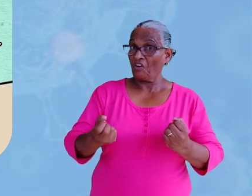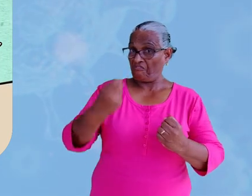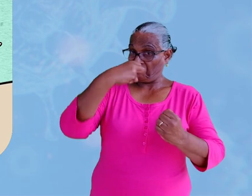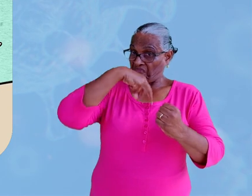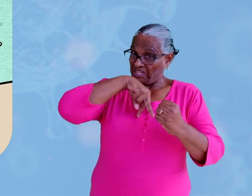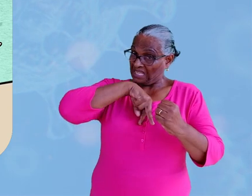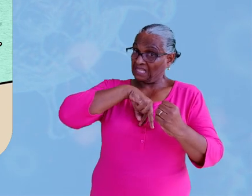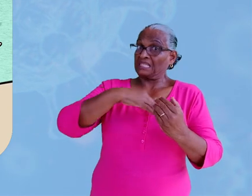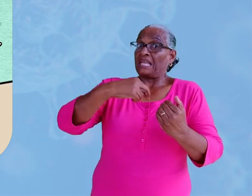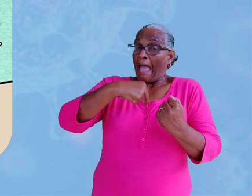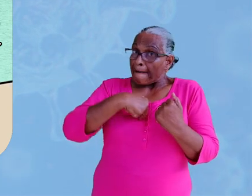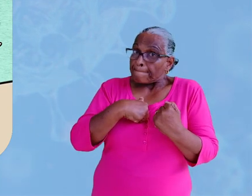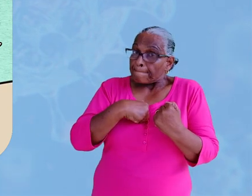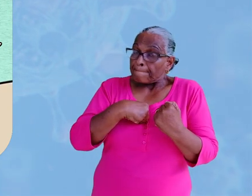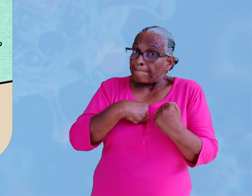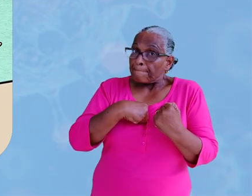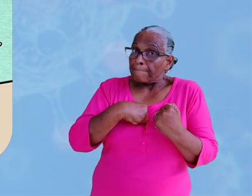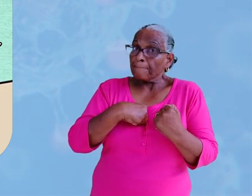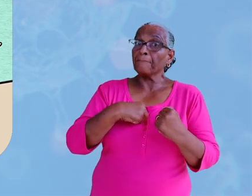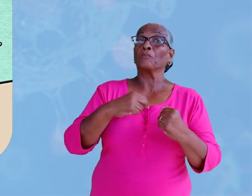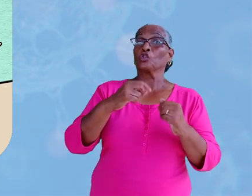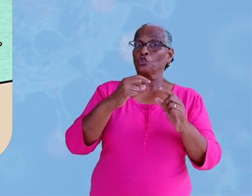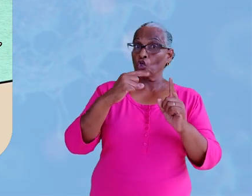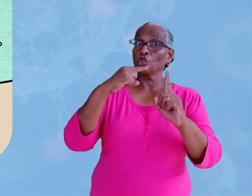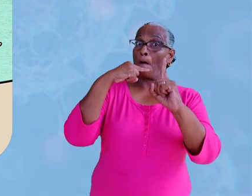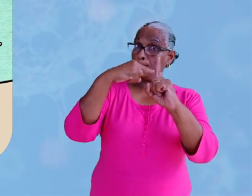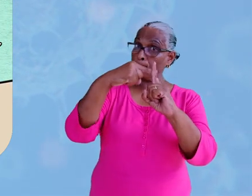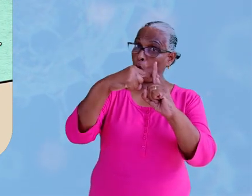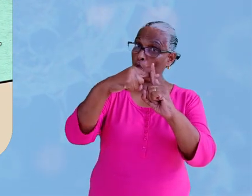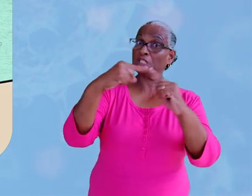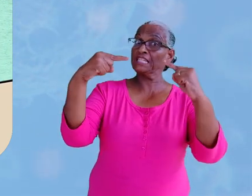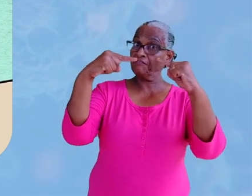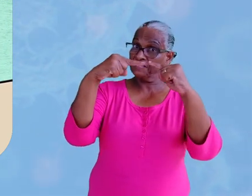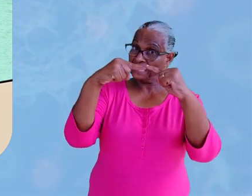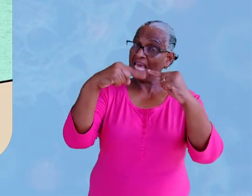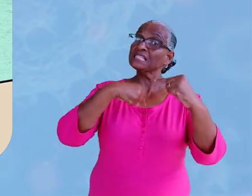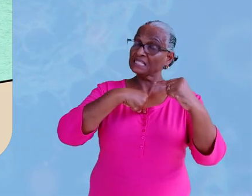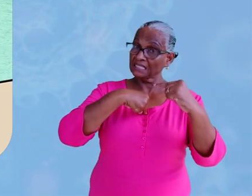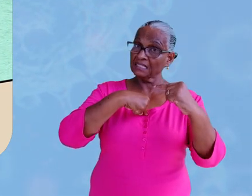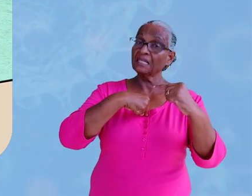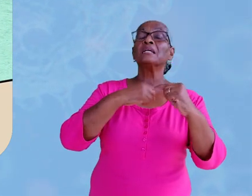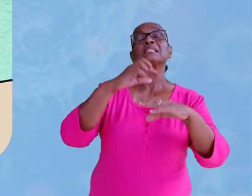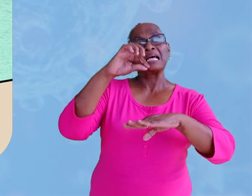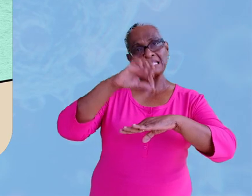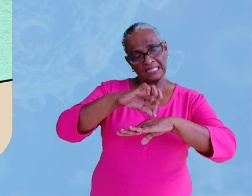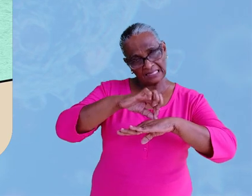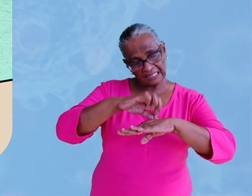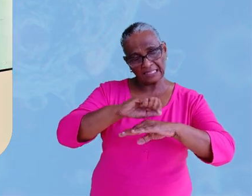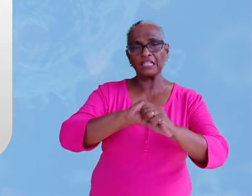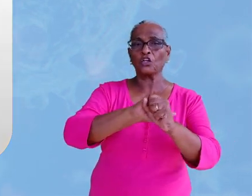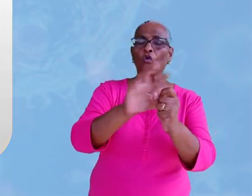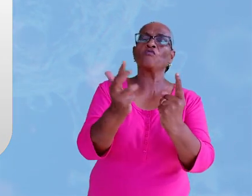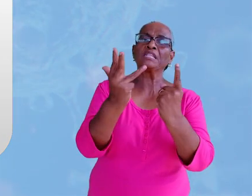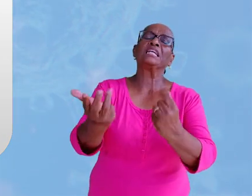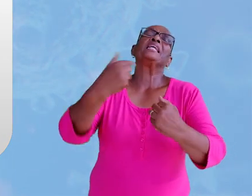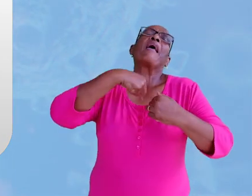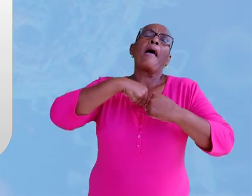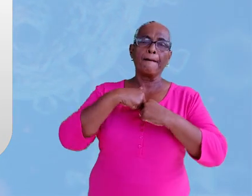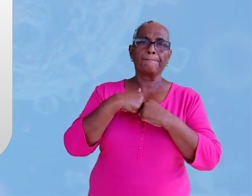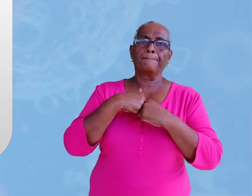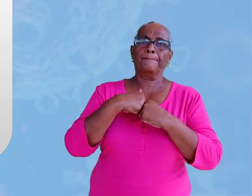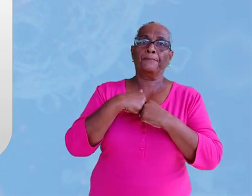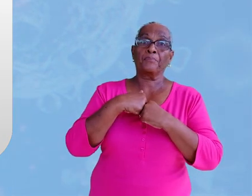het virus in je lichaam aanwezig is, je bent dus positief getest, dan heb je de ziekte COVID-19.